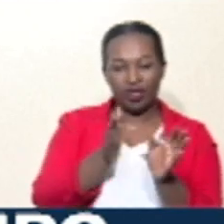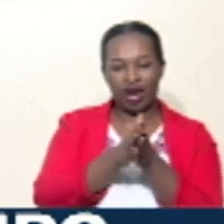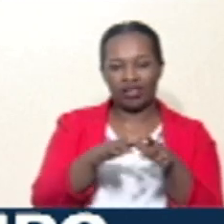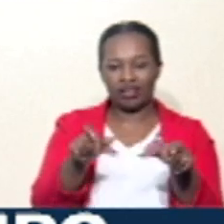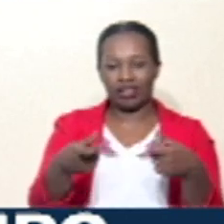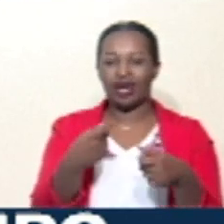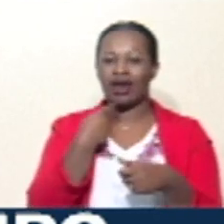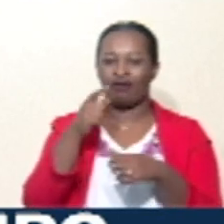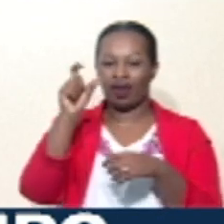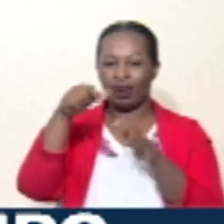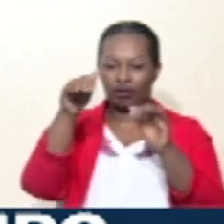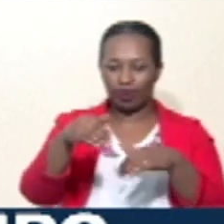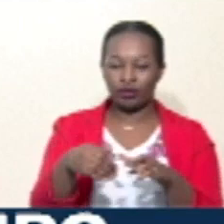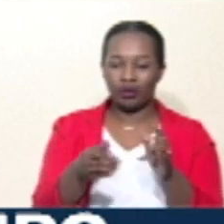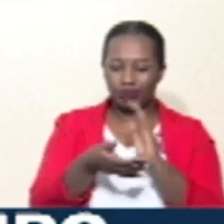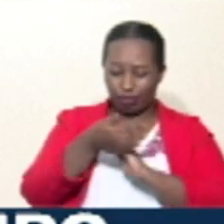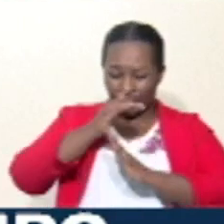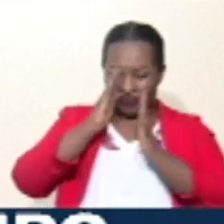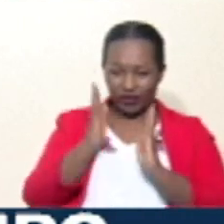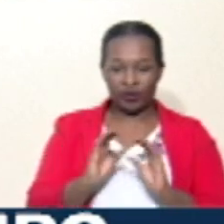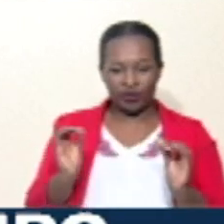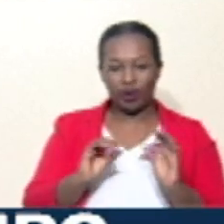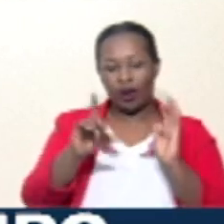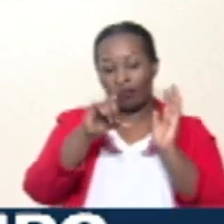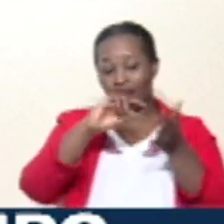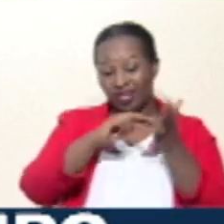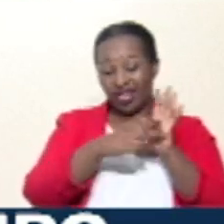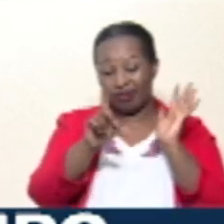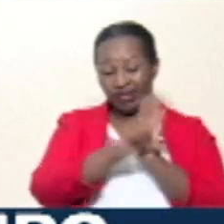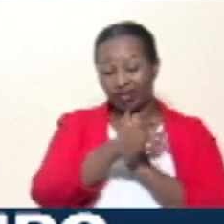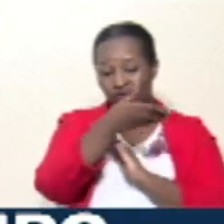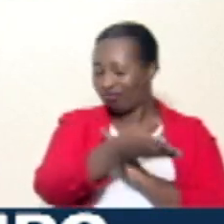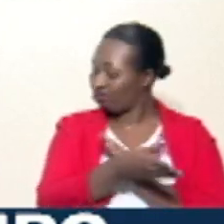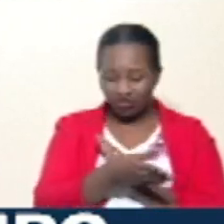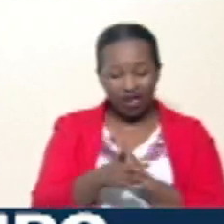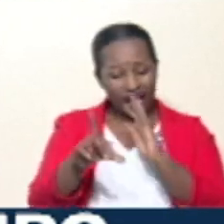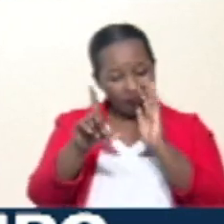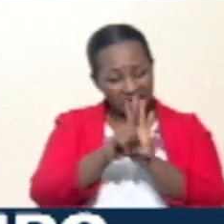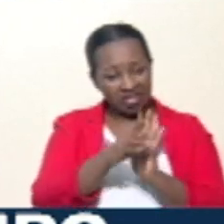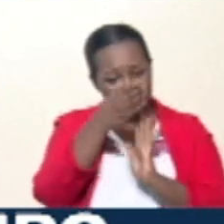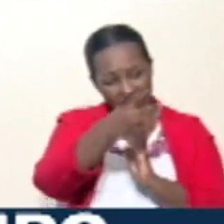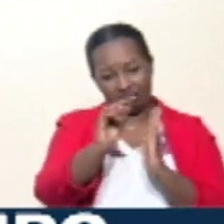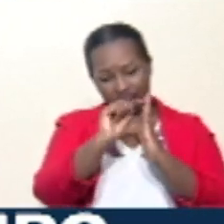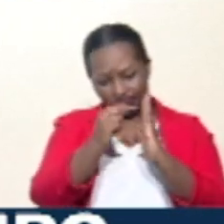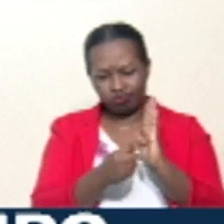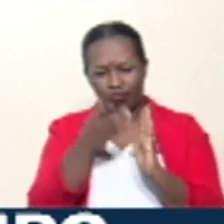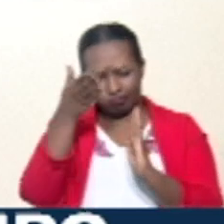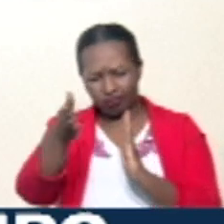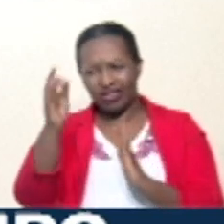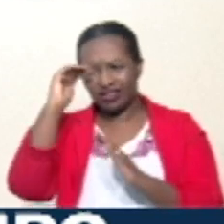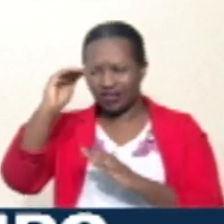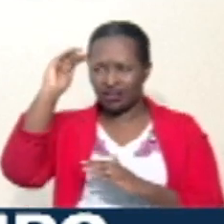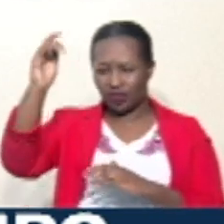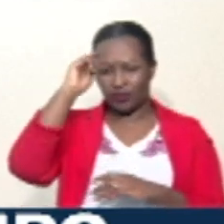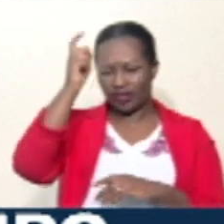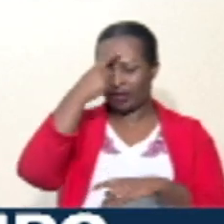kinyamwuga ngo bitavuze ko nta mategeko y'ubucukuzi ahari. Si uko amategeko atariho, si uko amabwiriza atariho, si uko inzego za leta